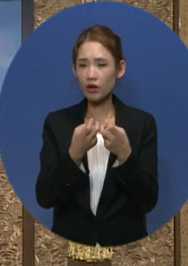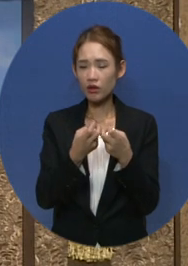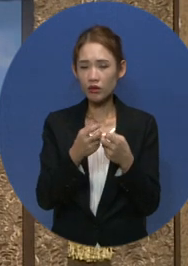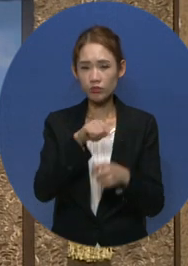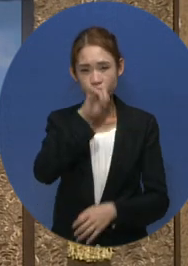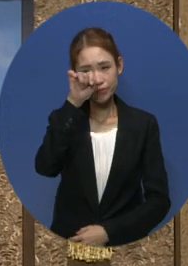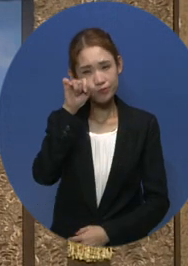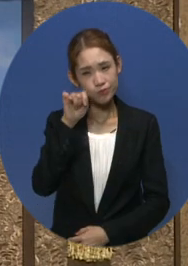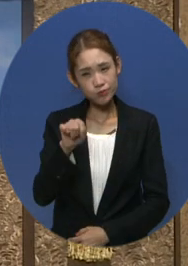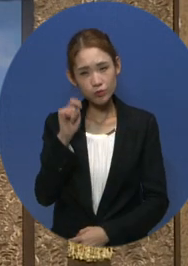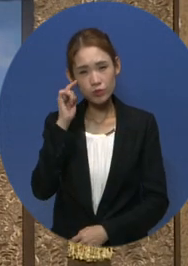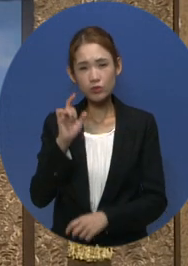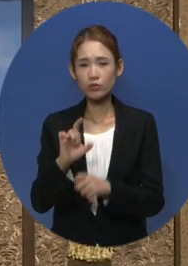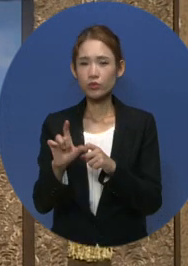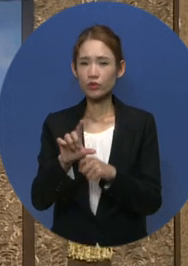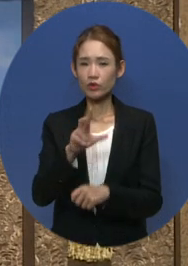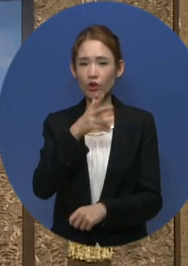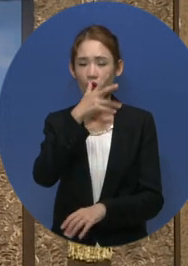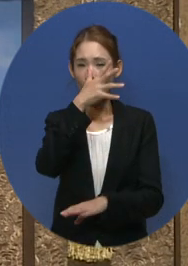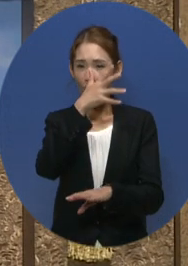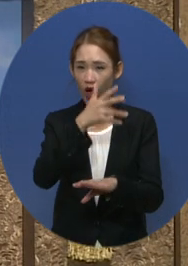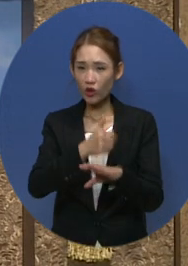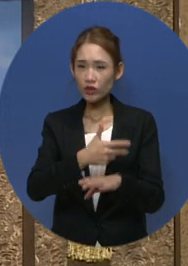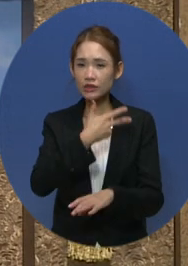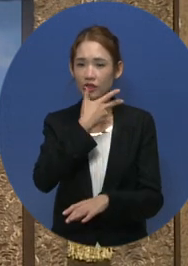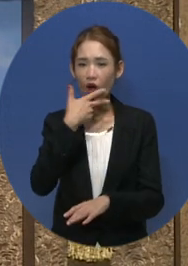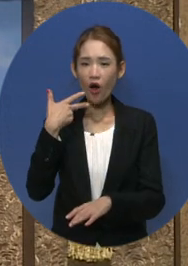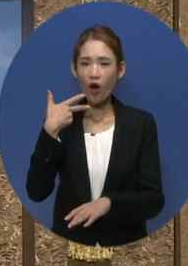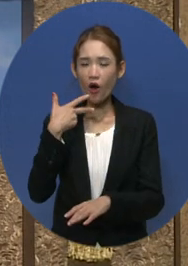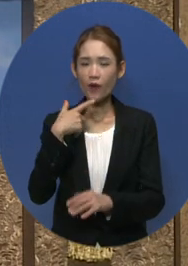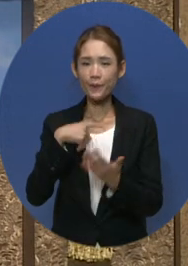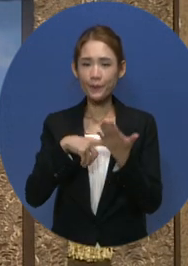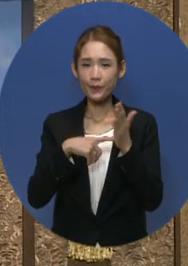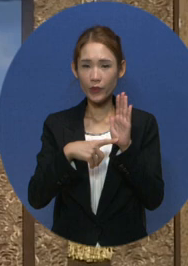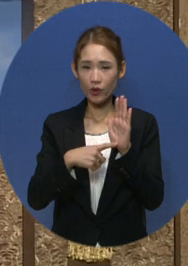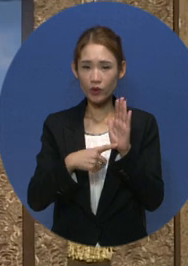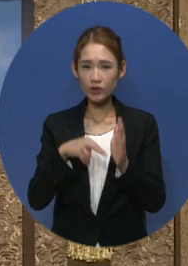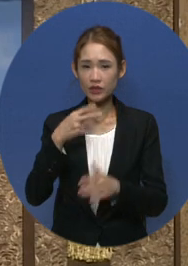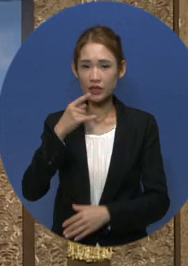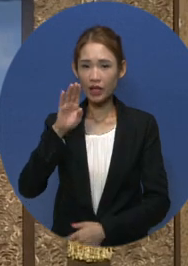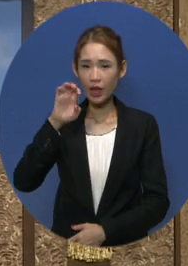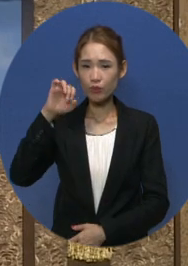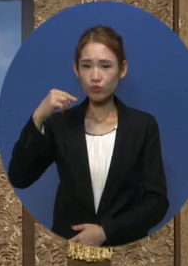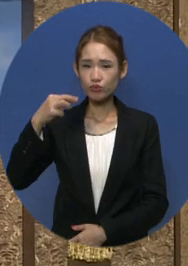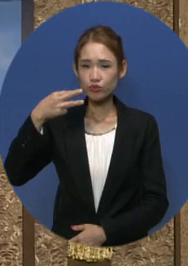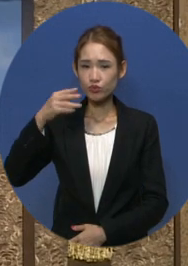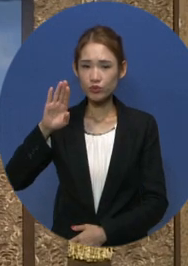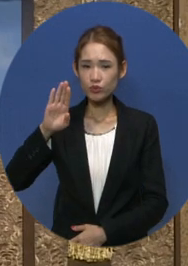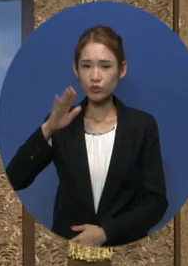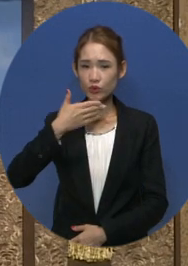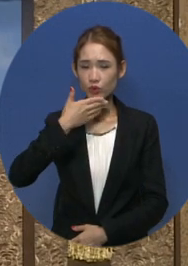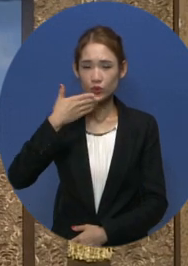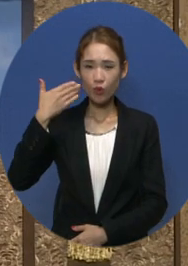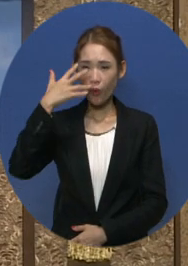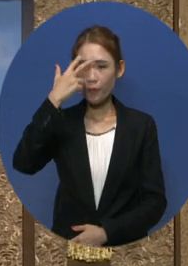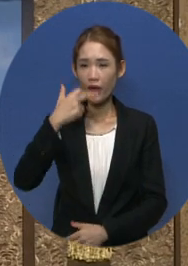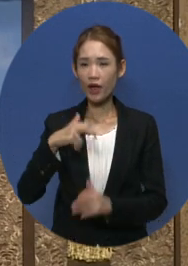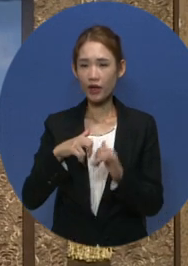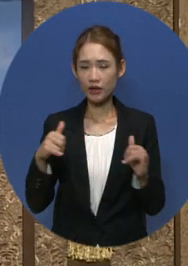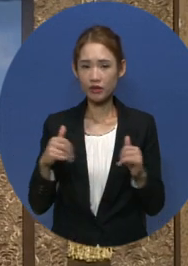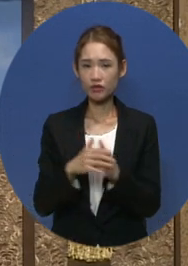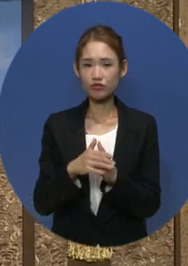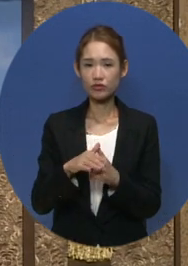이제 결국 영어 표기. 미국에서는 데프 블라인드라고 그러거든요. 그러니까 농맹인이죠. 농맹인.